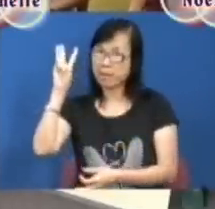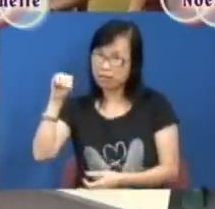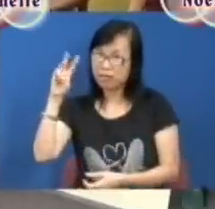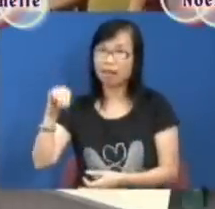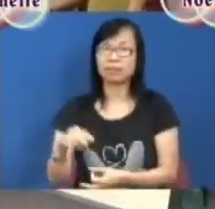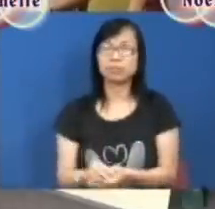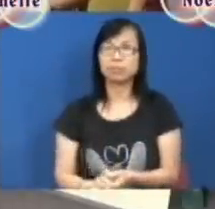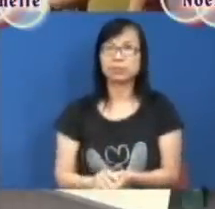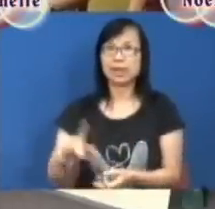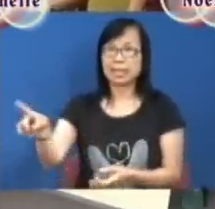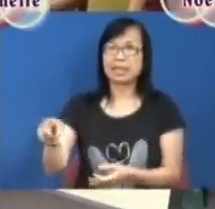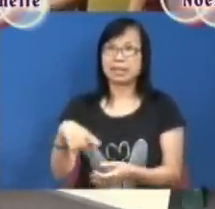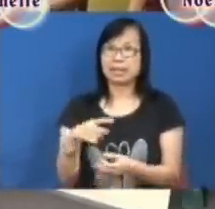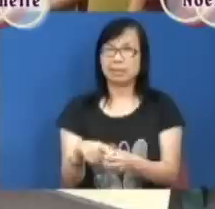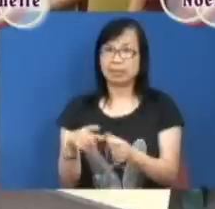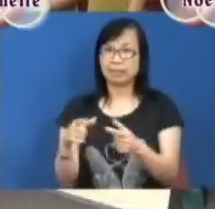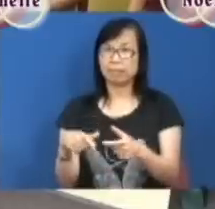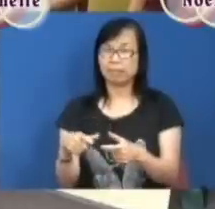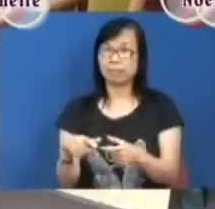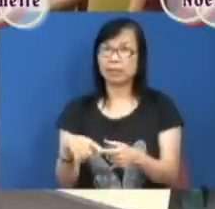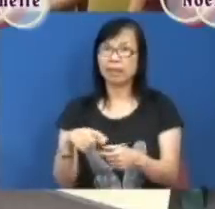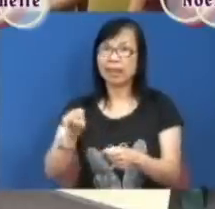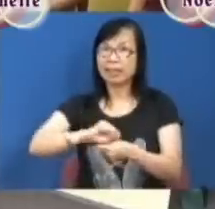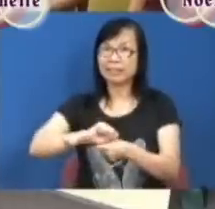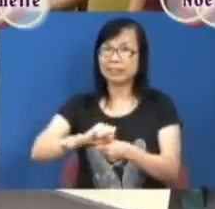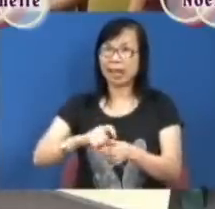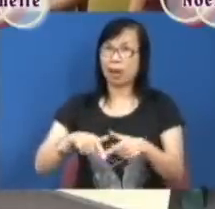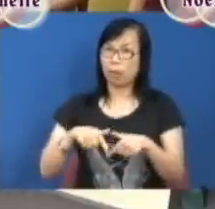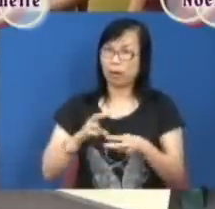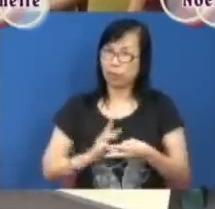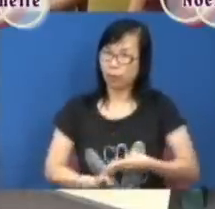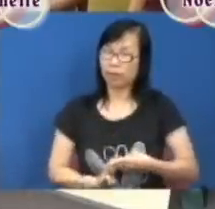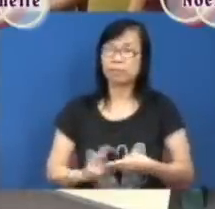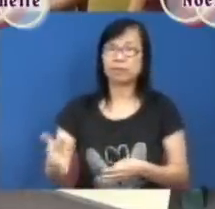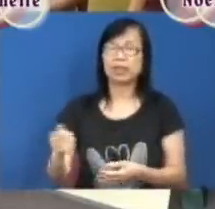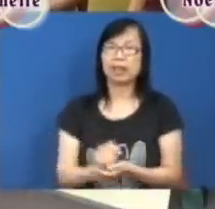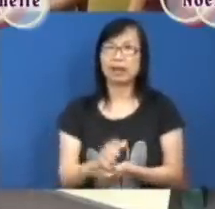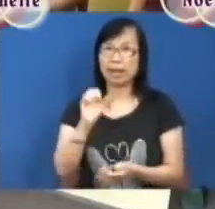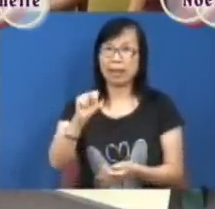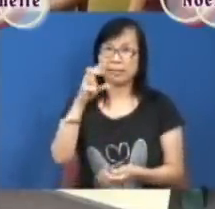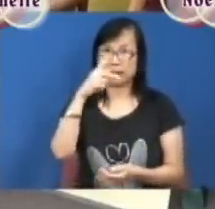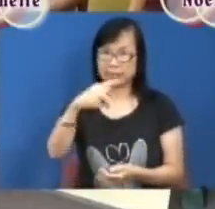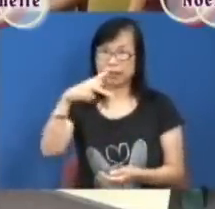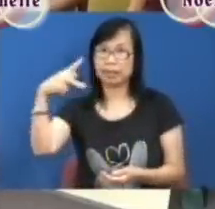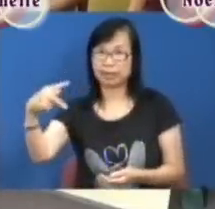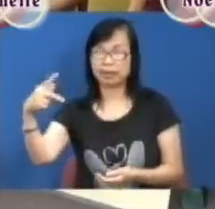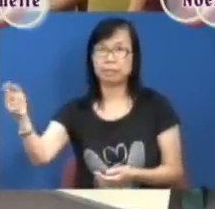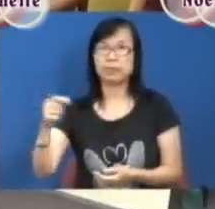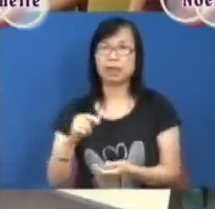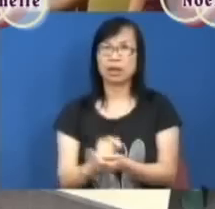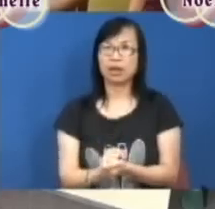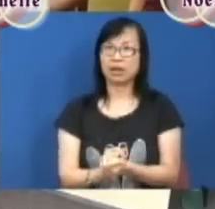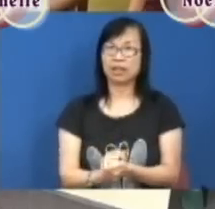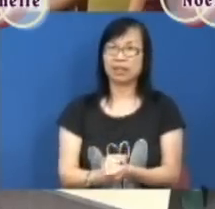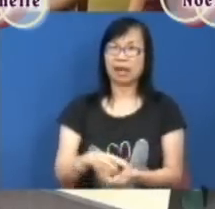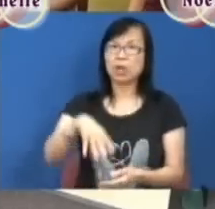好 ，Michelle 咧曾家慧女士啊，就係即係我哋有個好出名啊 SKK 啊，呢個我哋業界都用開啊